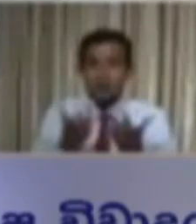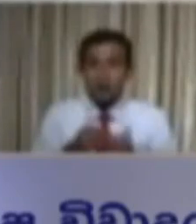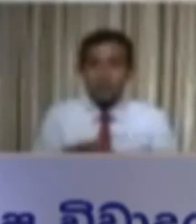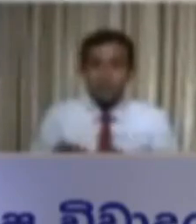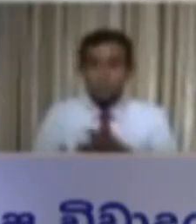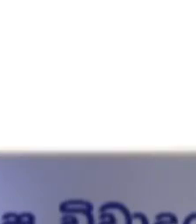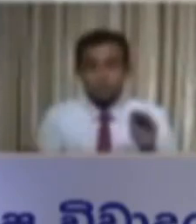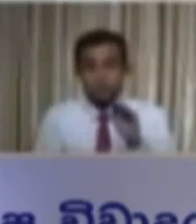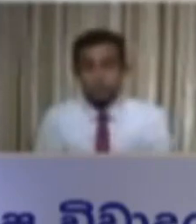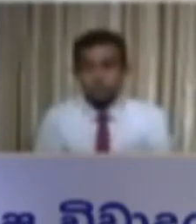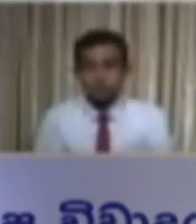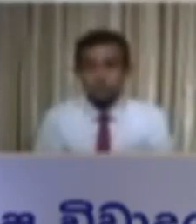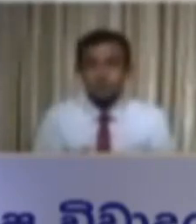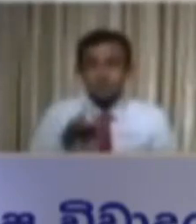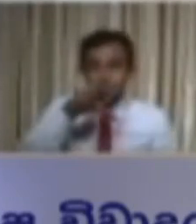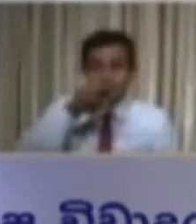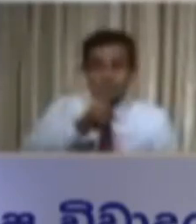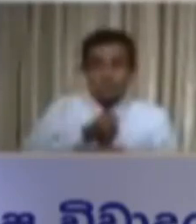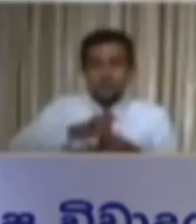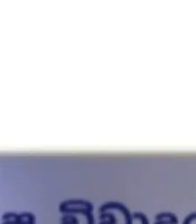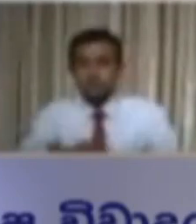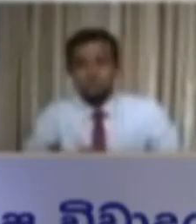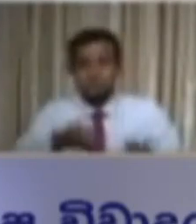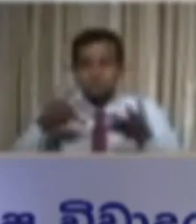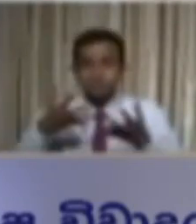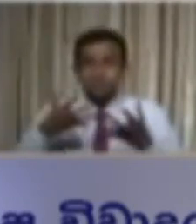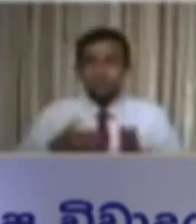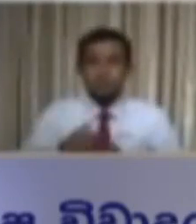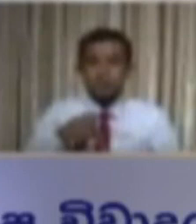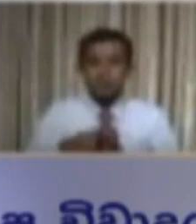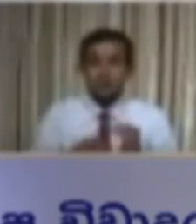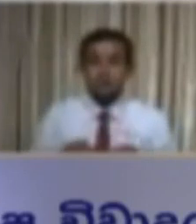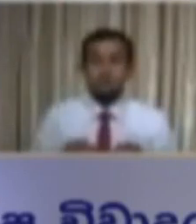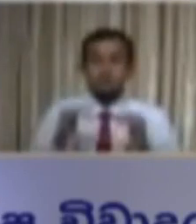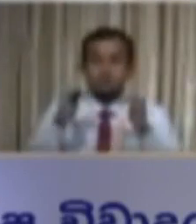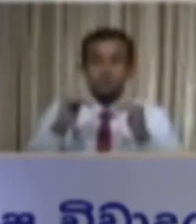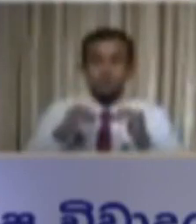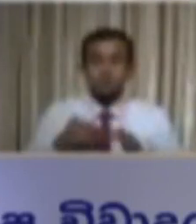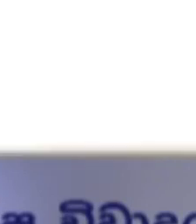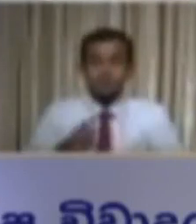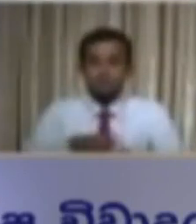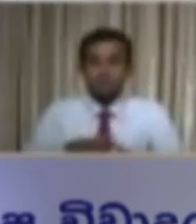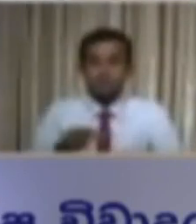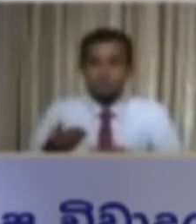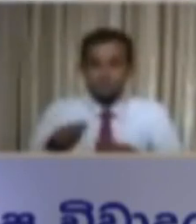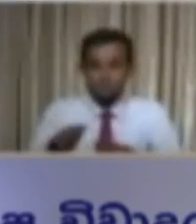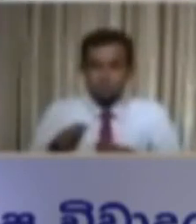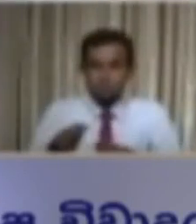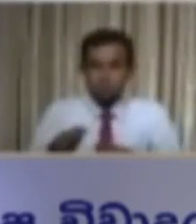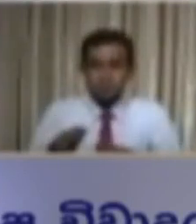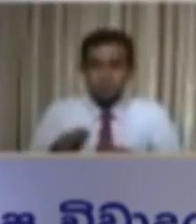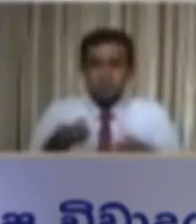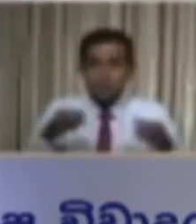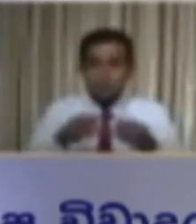පොළොයට සැඟවිලා තිබෙන තෙල් සහ ගෑස් සම්පත් ගොඩ දාලා අපේ රට ගොඩ දාන්න අපිට තියෙන සීමිත කාලයයි. ඒ සඳහා